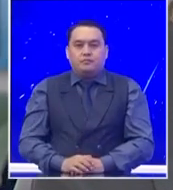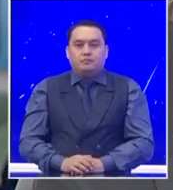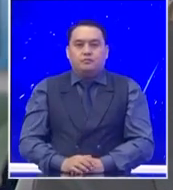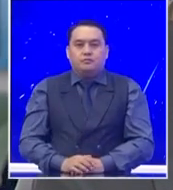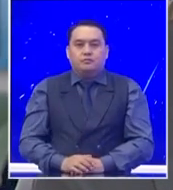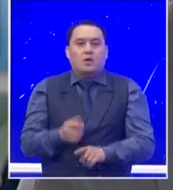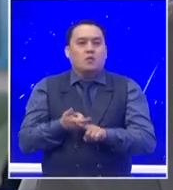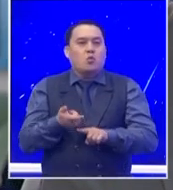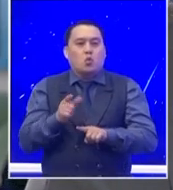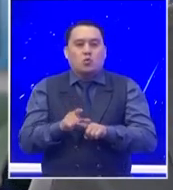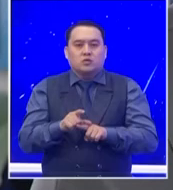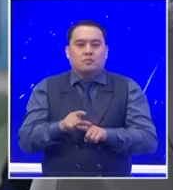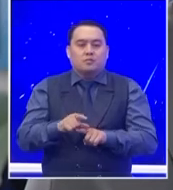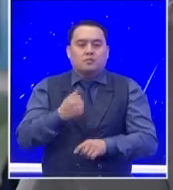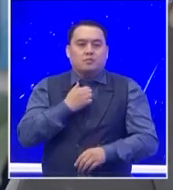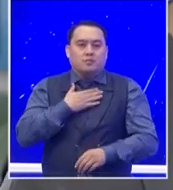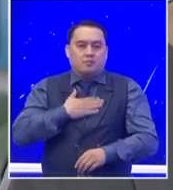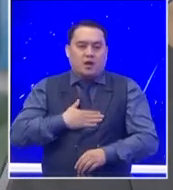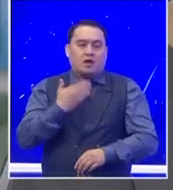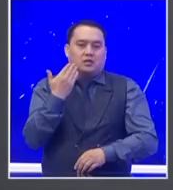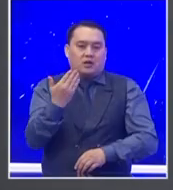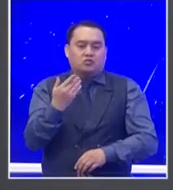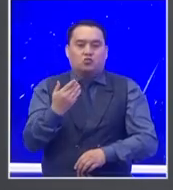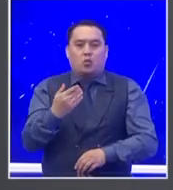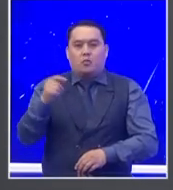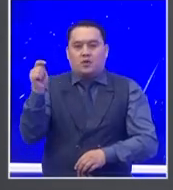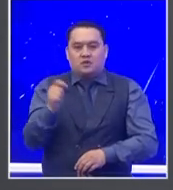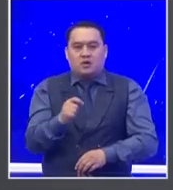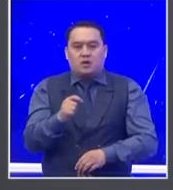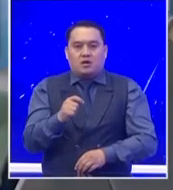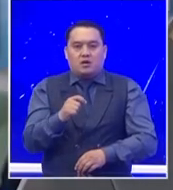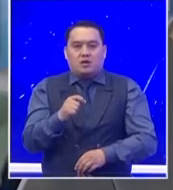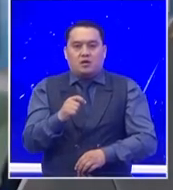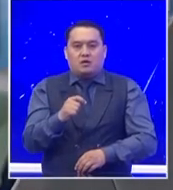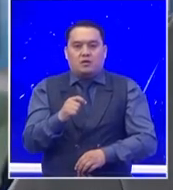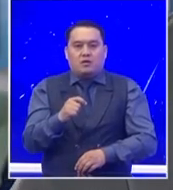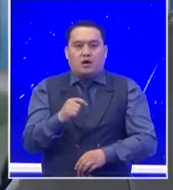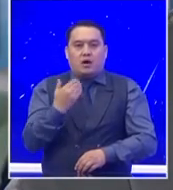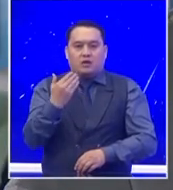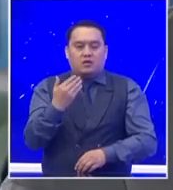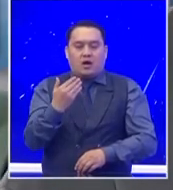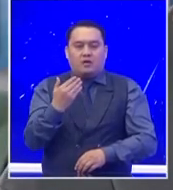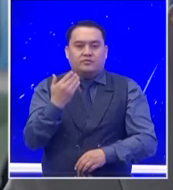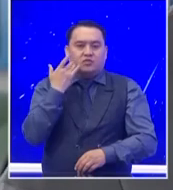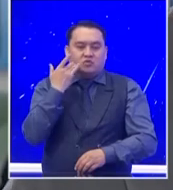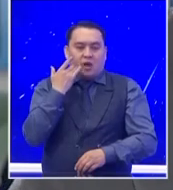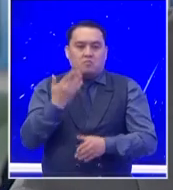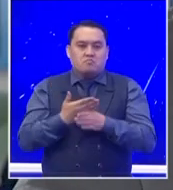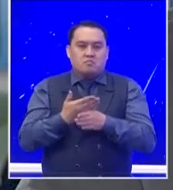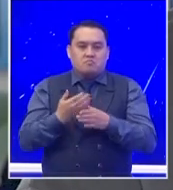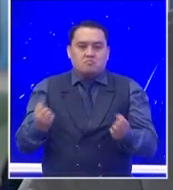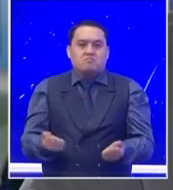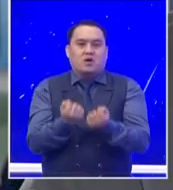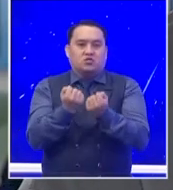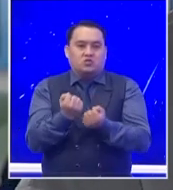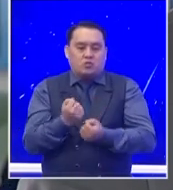очень благодарна Всевышнему, что я попала к Айгуль Мырзахановне. Она может, я же говорю, очень физически и морально поддержать